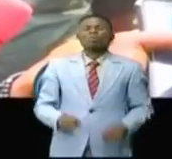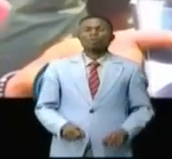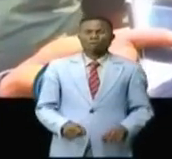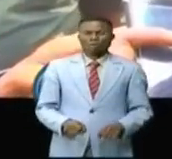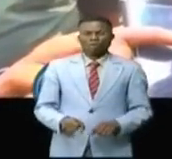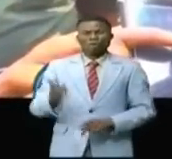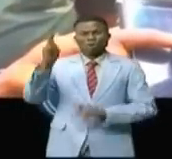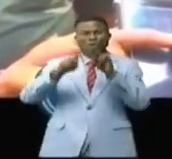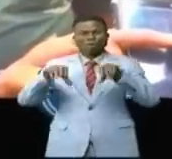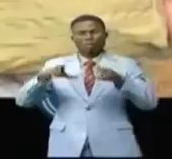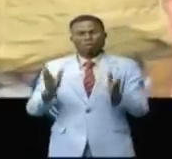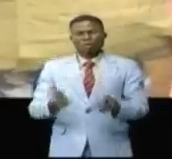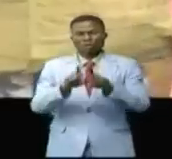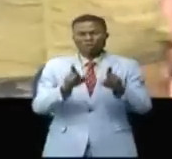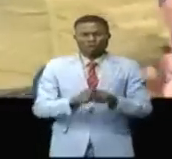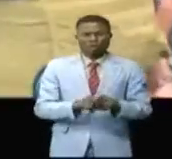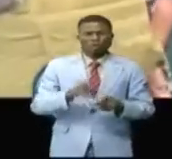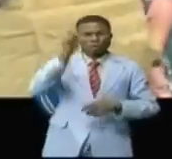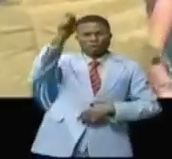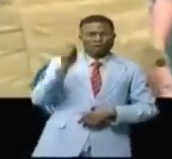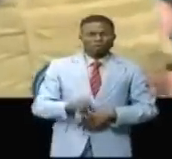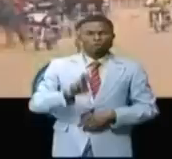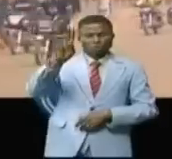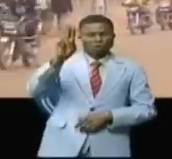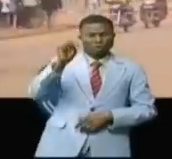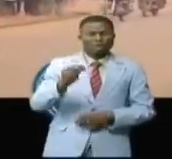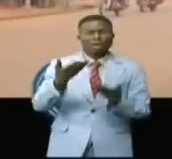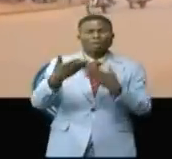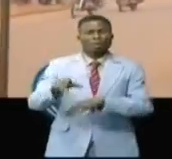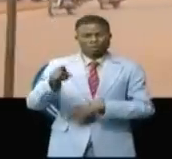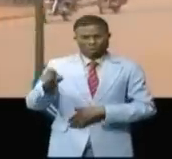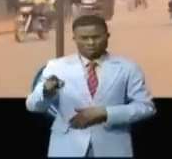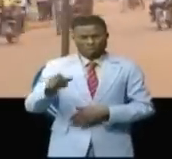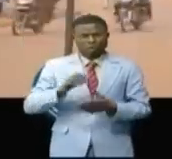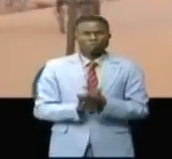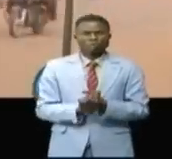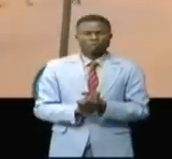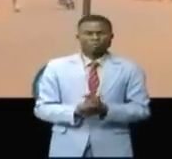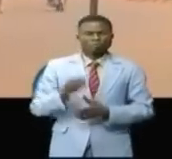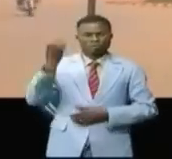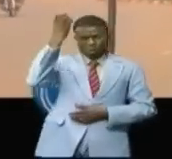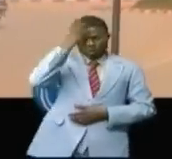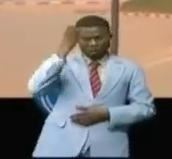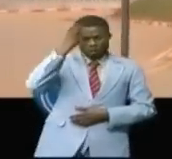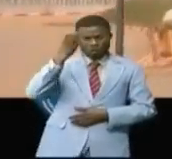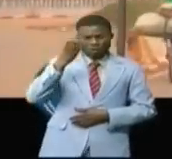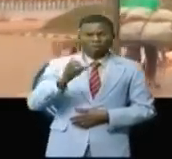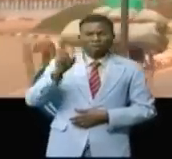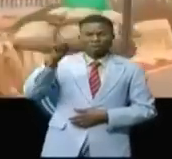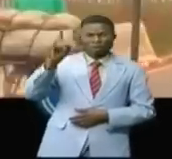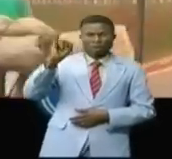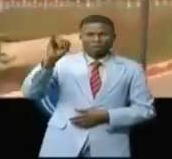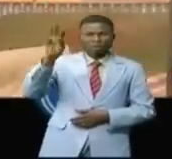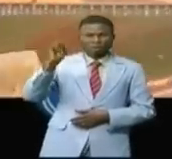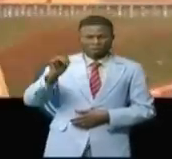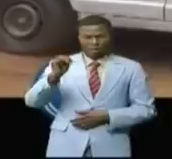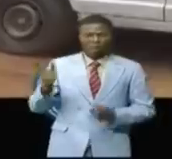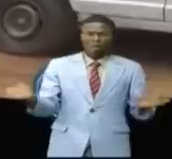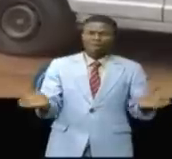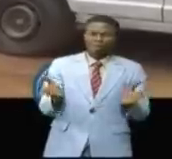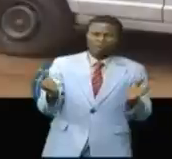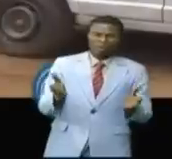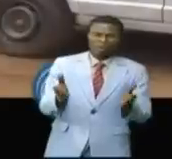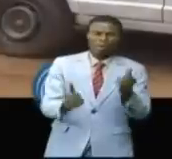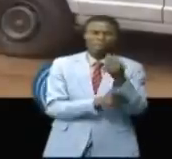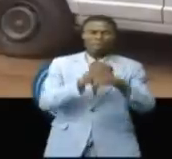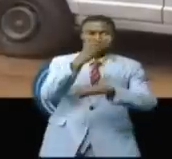notre population et que ce soit parmi les casques bleus aussitôt arrivés le général lundi main est allé réconforter les blessés